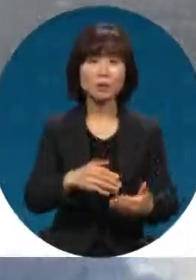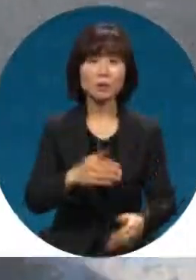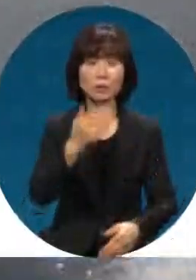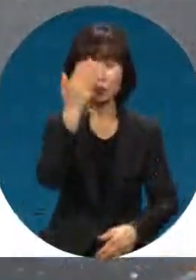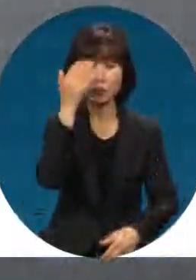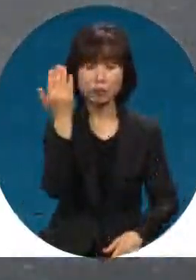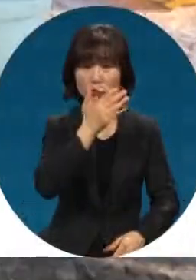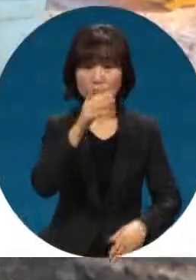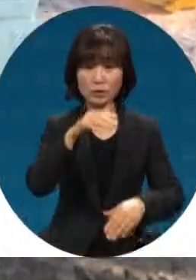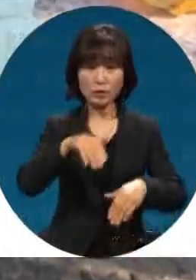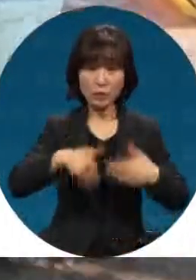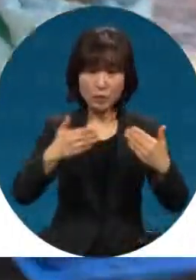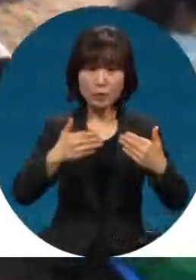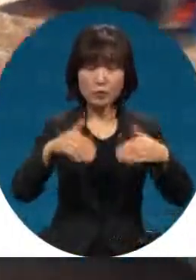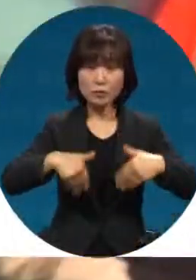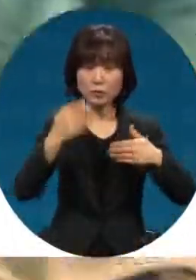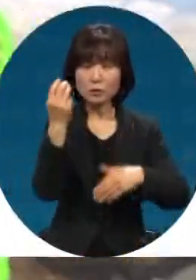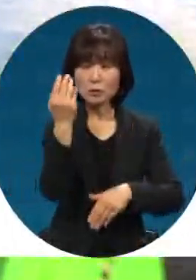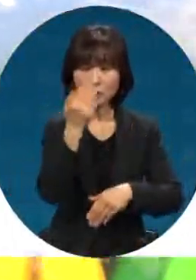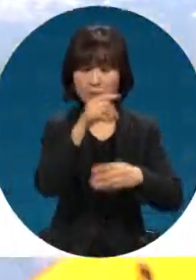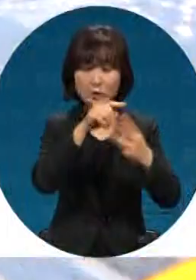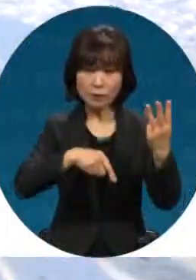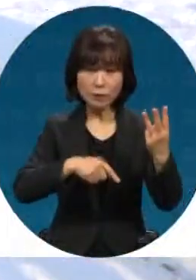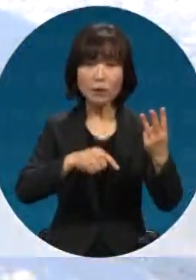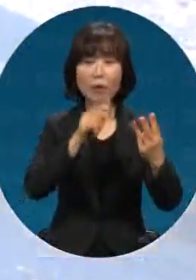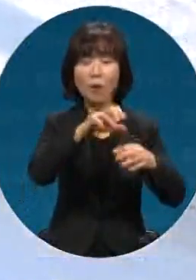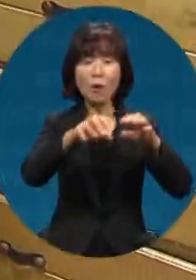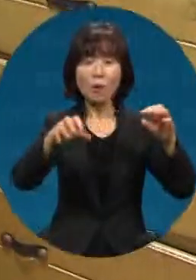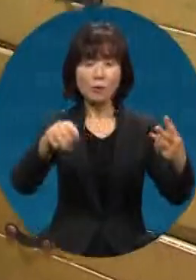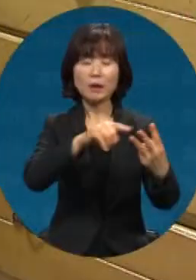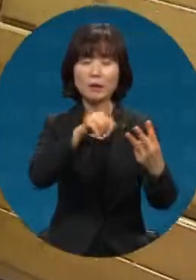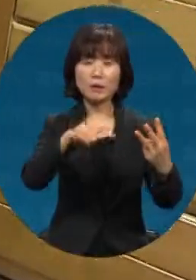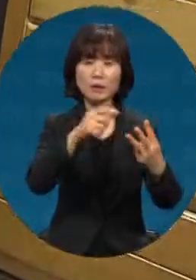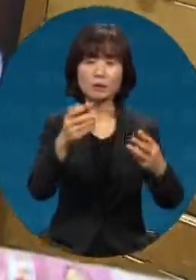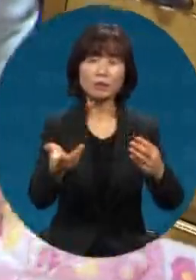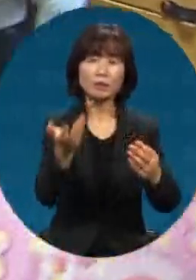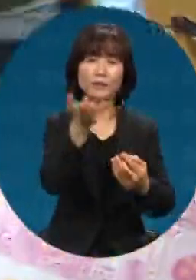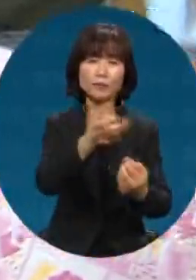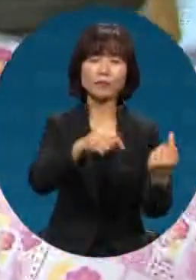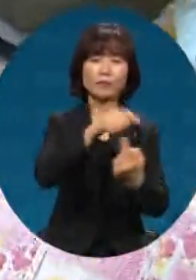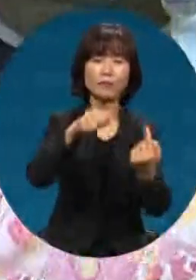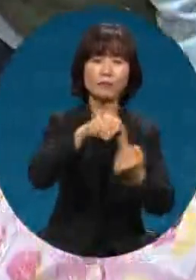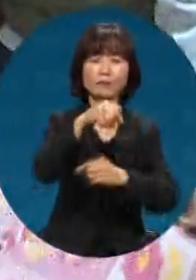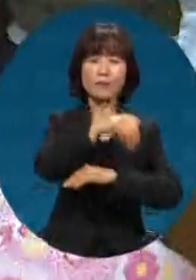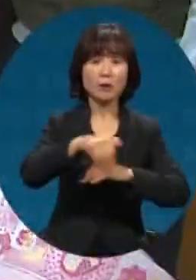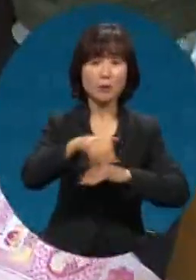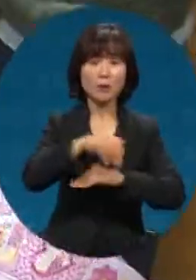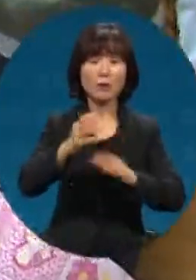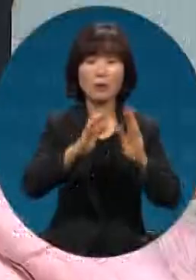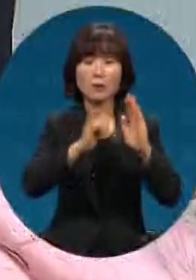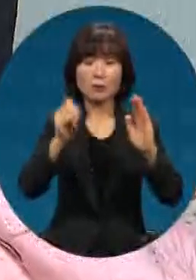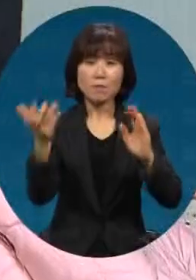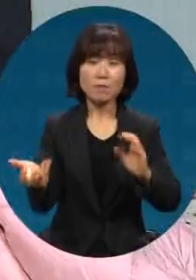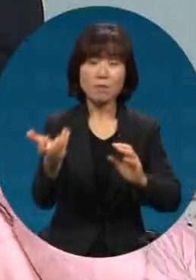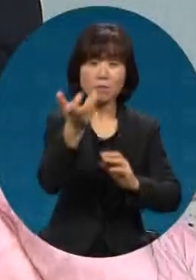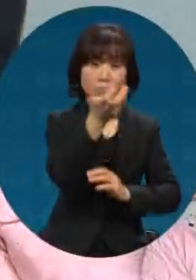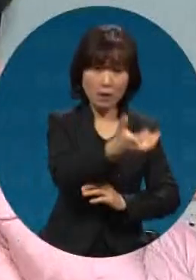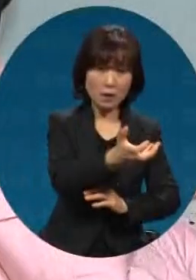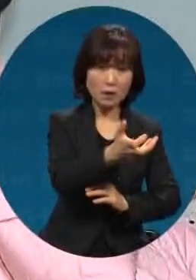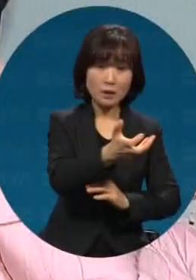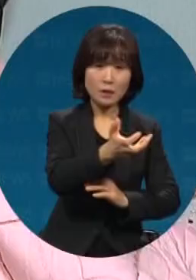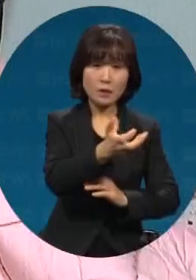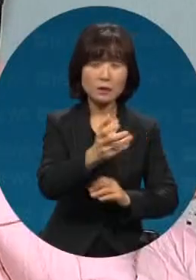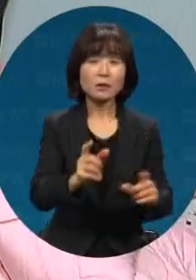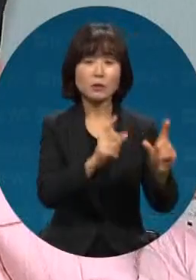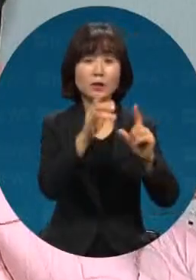센터를 활용하는 농촌유학을 추진하고 있습니다 또 가족단위로 장기간 이주하는 정주영 농촌 유학도 지원할